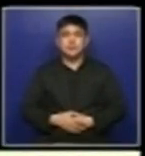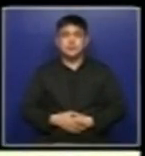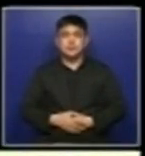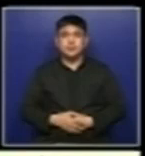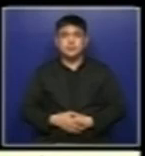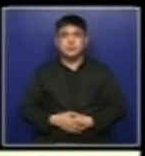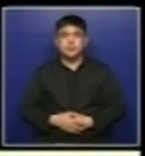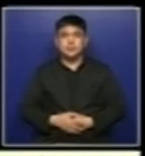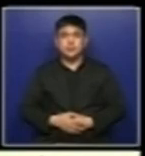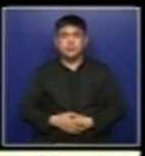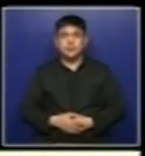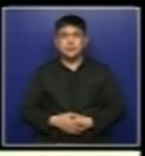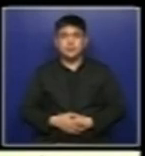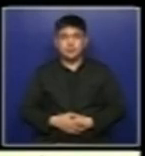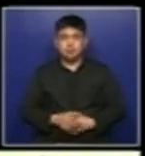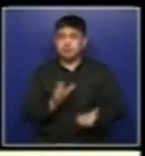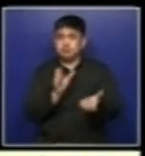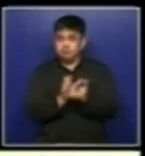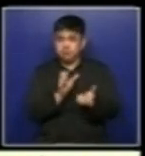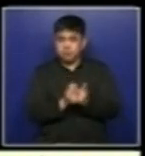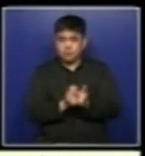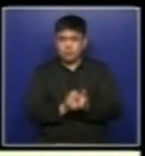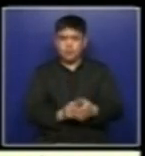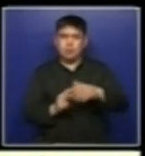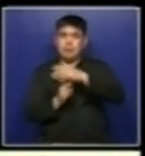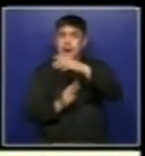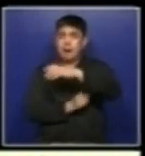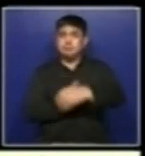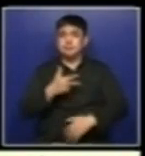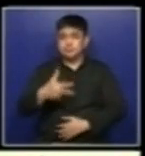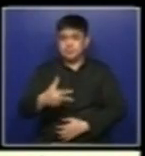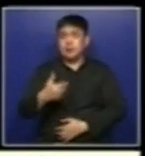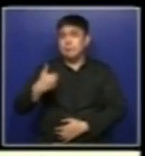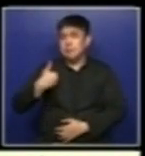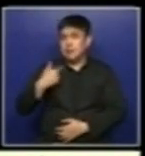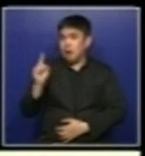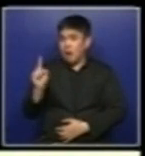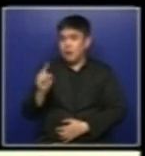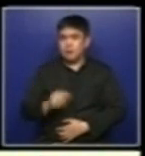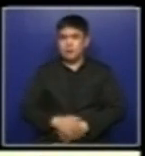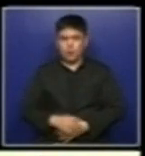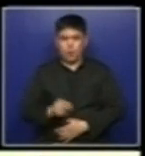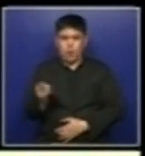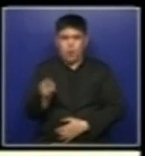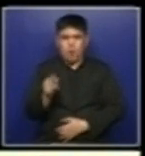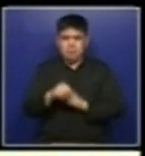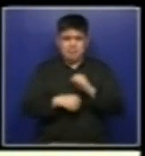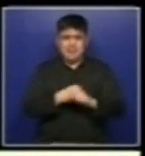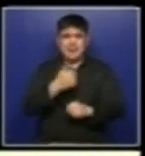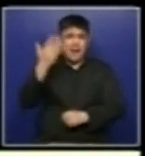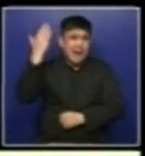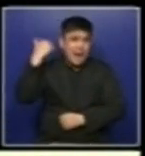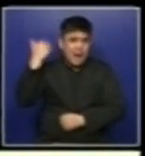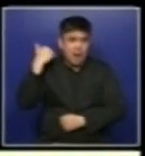ยิงออกคลิปเลยครับสดนะบ่อนบาคาร่าที่พระราม3ท่านผู้ชมเชื่อไหมครับว่าคลิปเมื่อปีที่แล้วสามารถเอามาอ้างอิงแล้วมาใช้